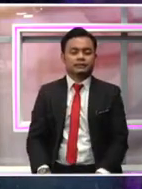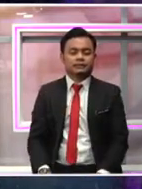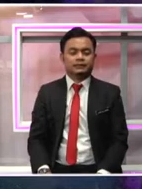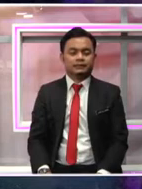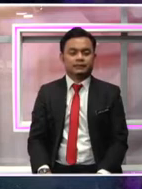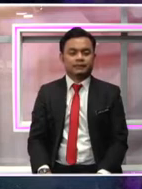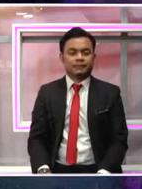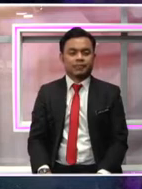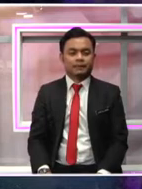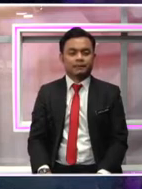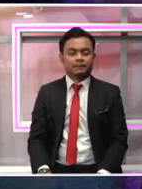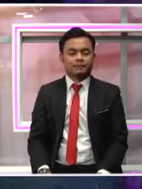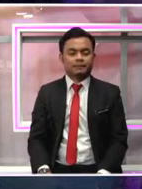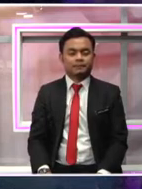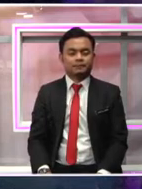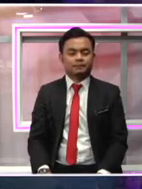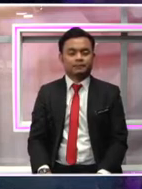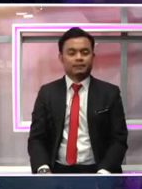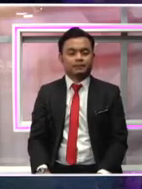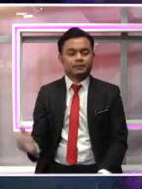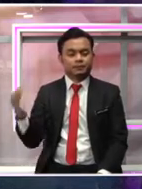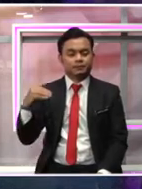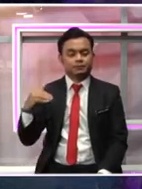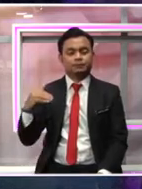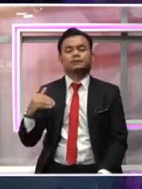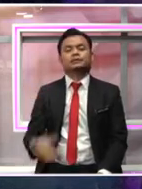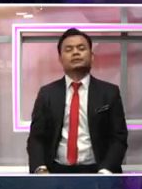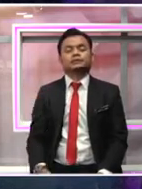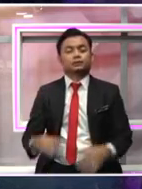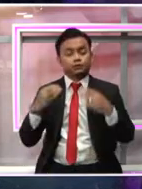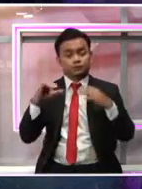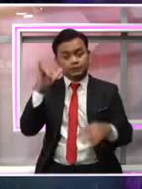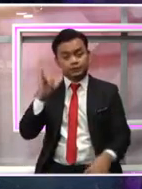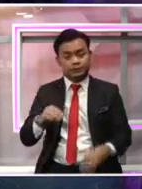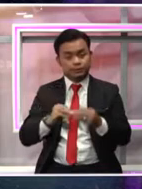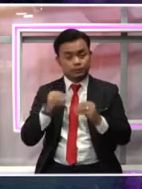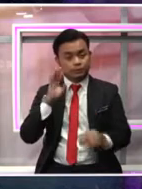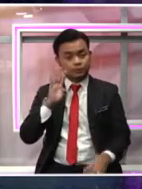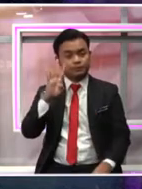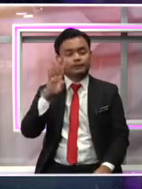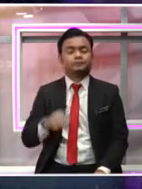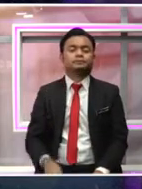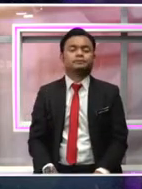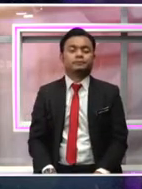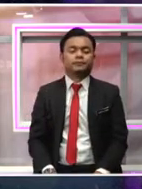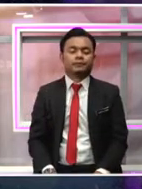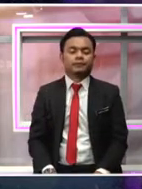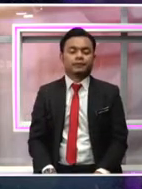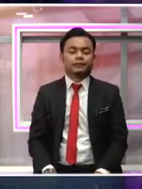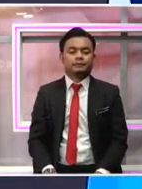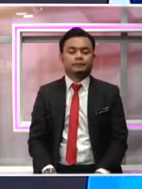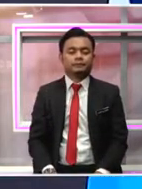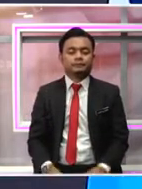Soalnya yang keempat nih ayo subuh yang keempat Nisa jam murid-murid kita coba untuk kayak yang seterusnya ayat yang